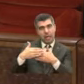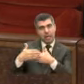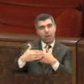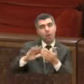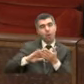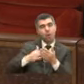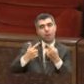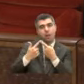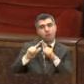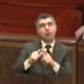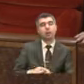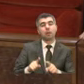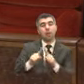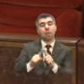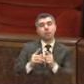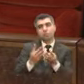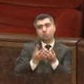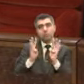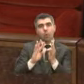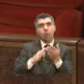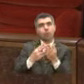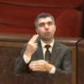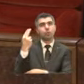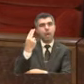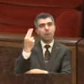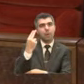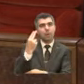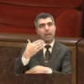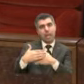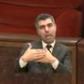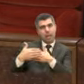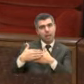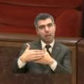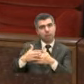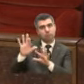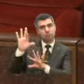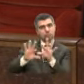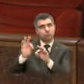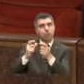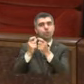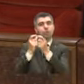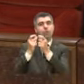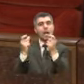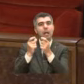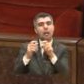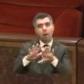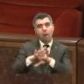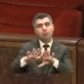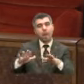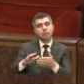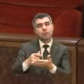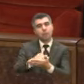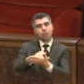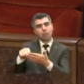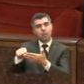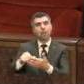وغنخلقوا واحد مدينه جامعيه. حنايا في طور انتقاء اقتناء